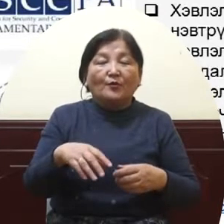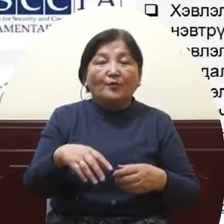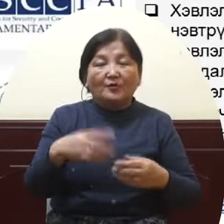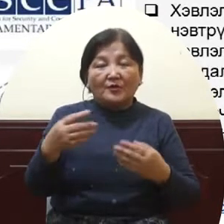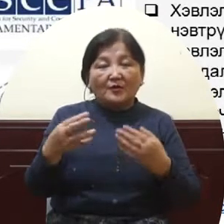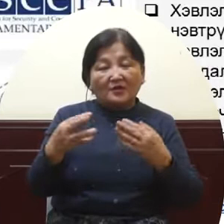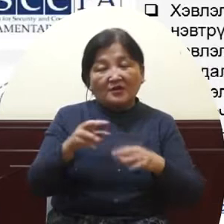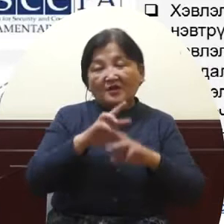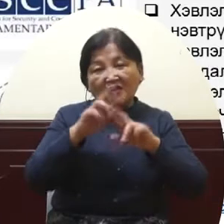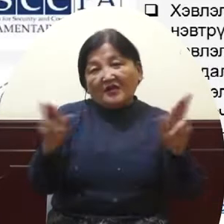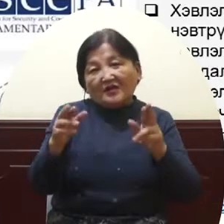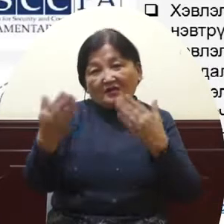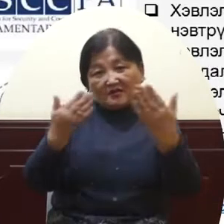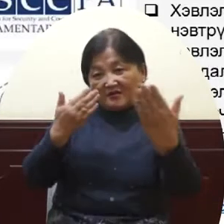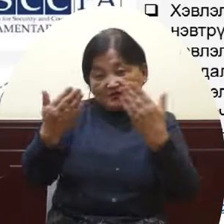ялгаа үгүй болжээ.